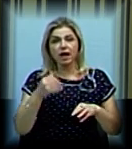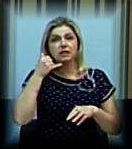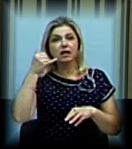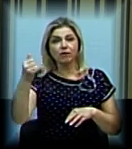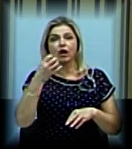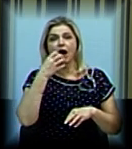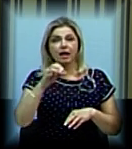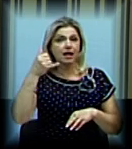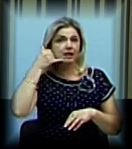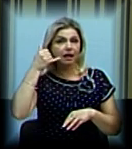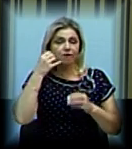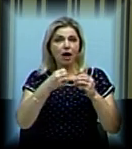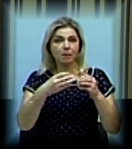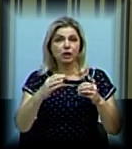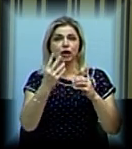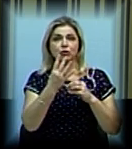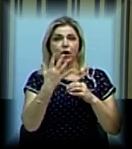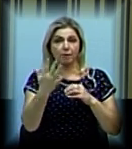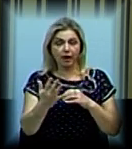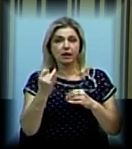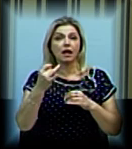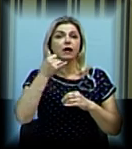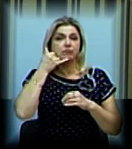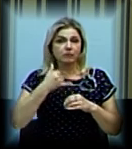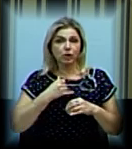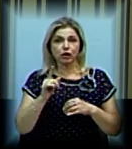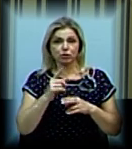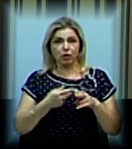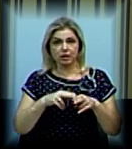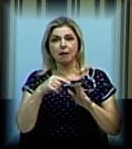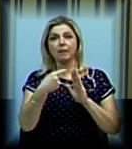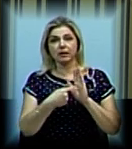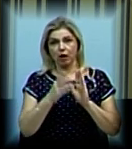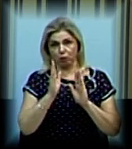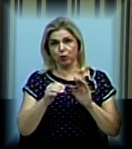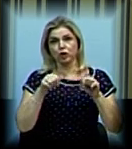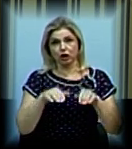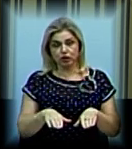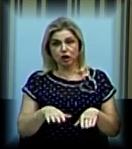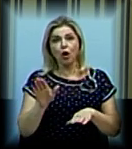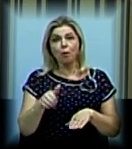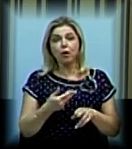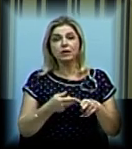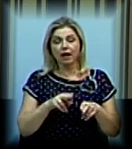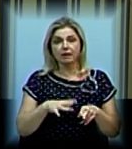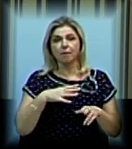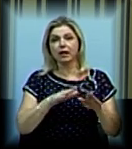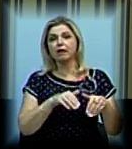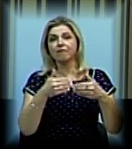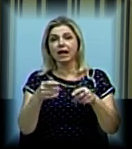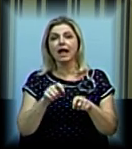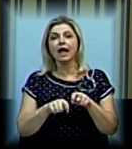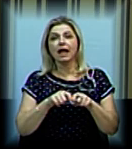лінію 1545, вони відреагували, сказали, що на сьогодні це питання буде вирішуватися. Після чого ми звернулися на експертну